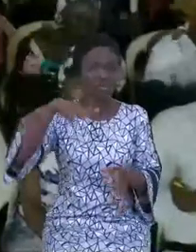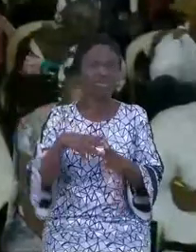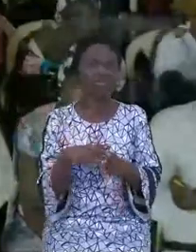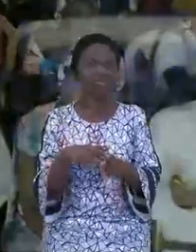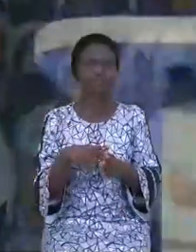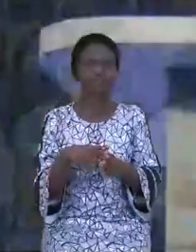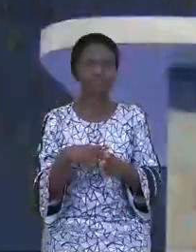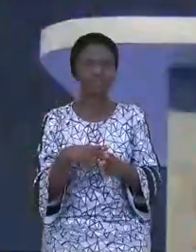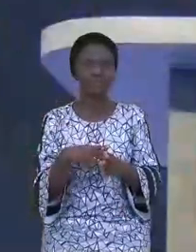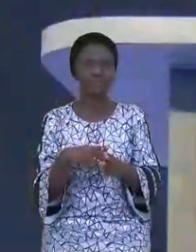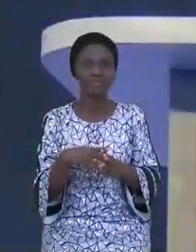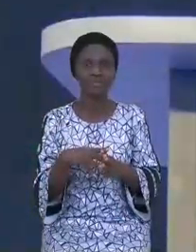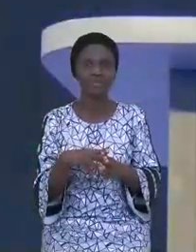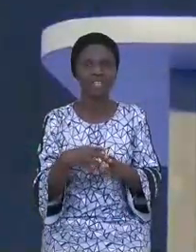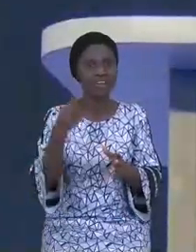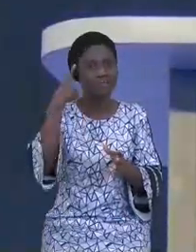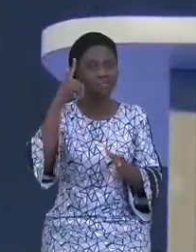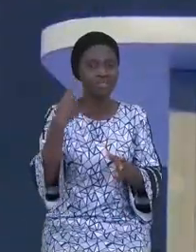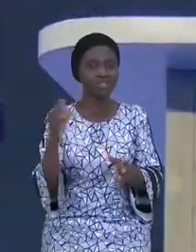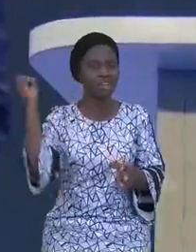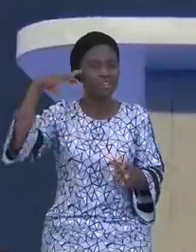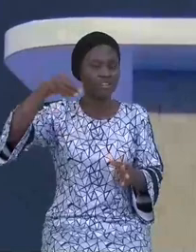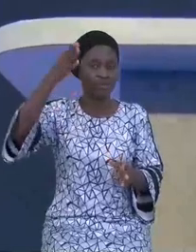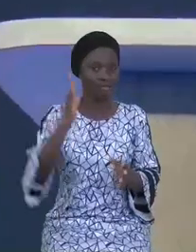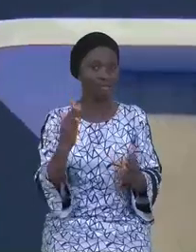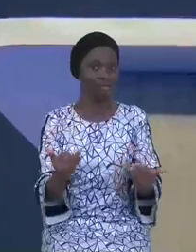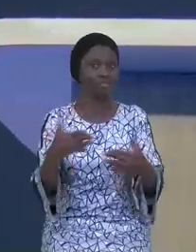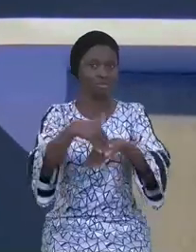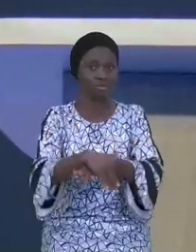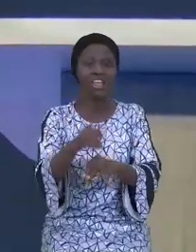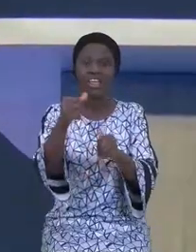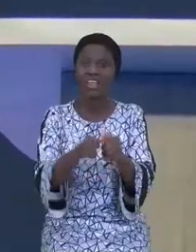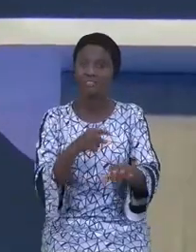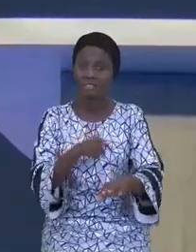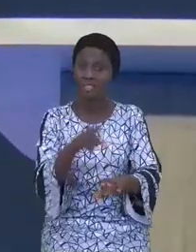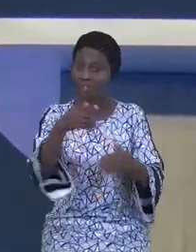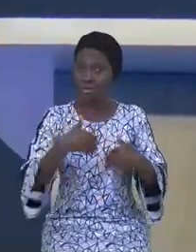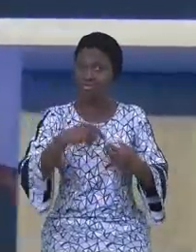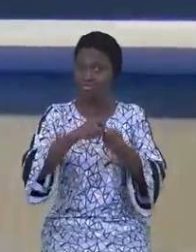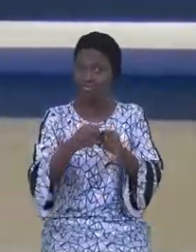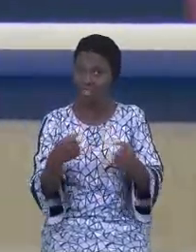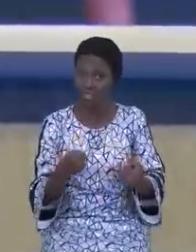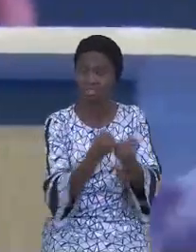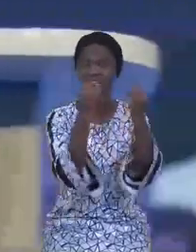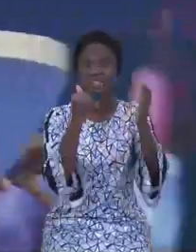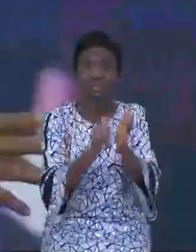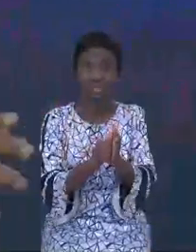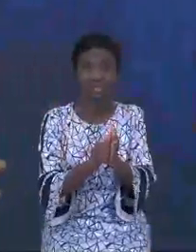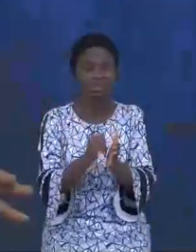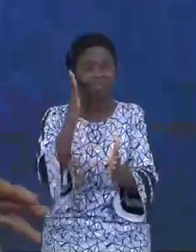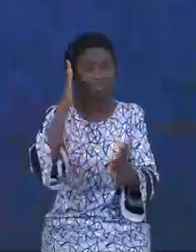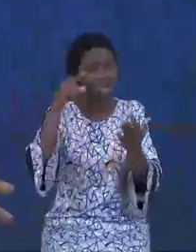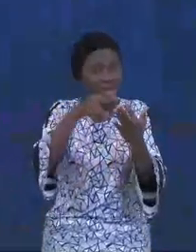avoir reçu le dépôt initial de la grâce de Dieu ce soir, chaque fois que tu as un défi et tu